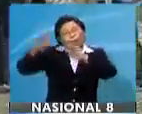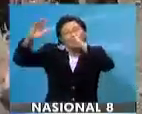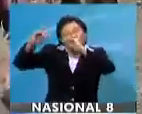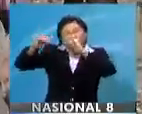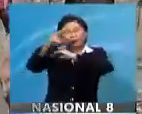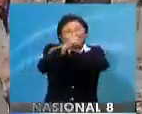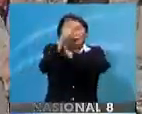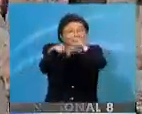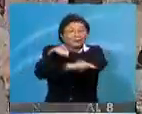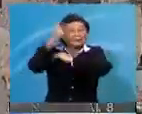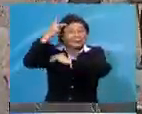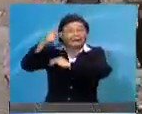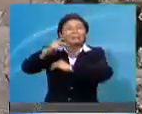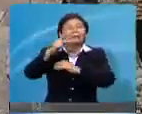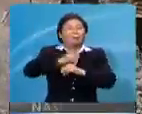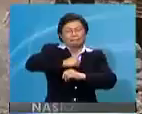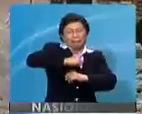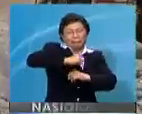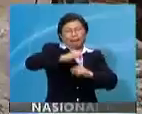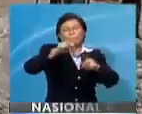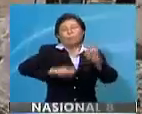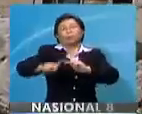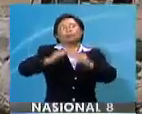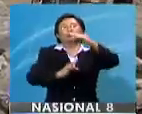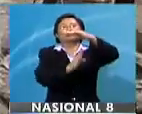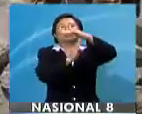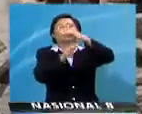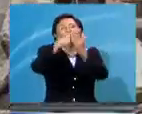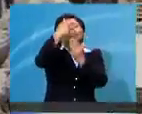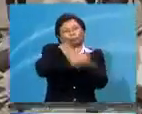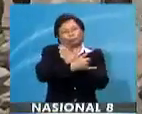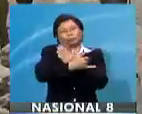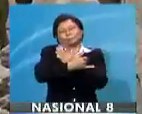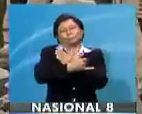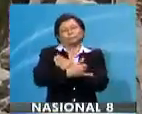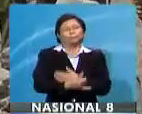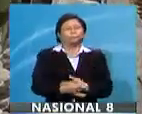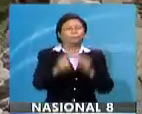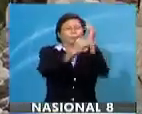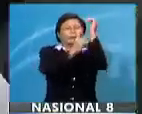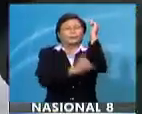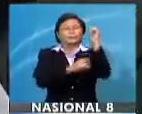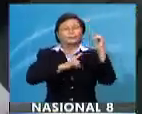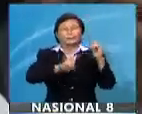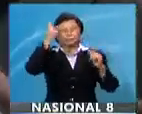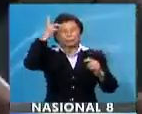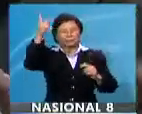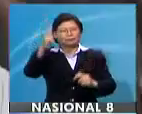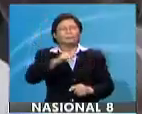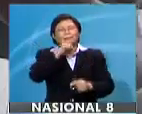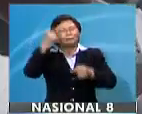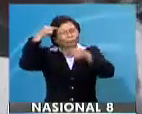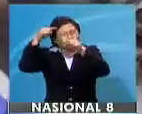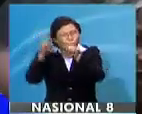kerajaan negeri mengambil kira faktor bantahan penduduk agar menghentikan projek yang dibangunkan Yayasan Islam Kelantan itu. Tak setuju tu